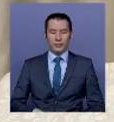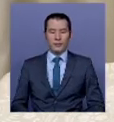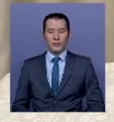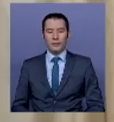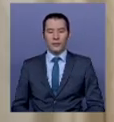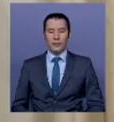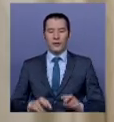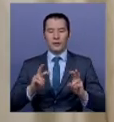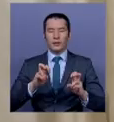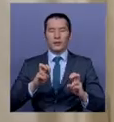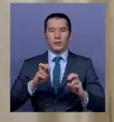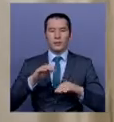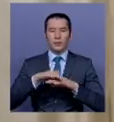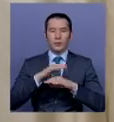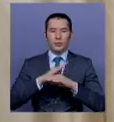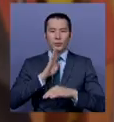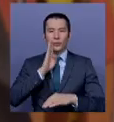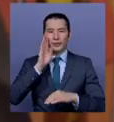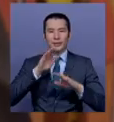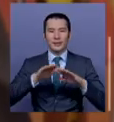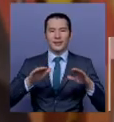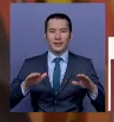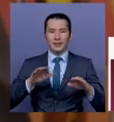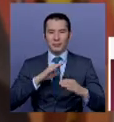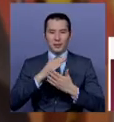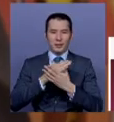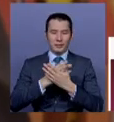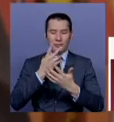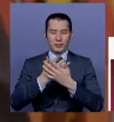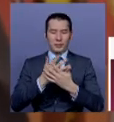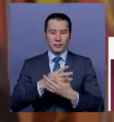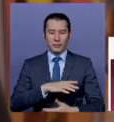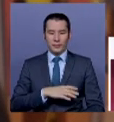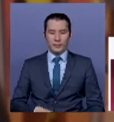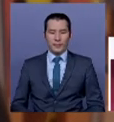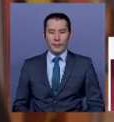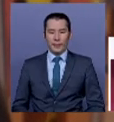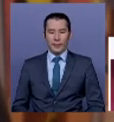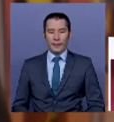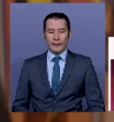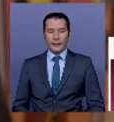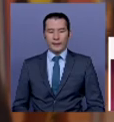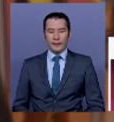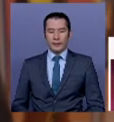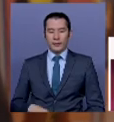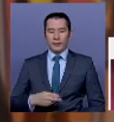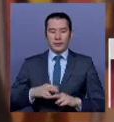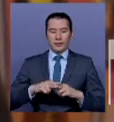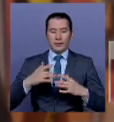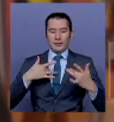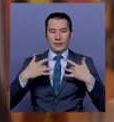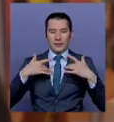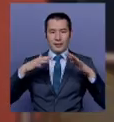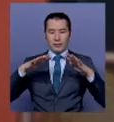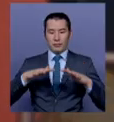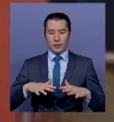және балаларға базарлық айдарлары бар. Театрдың ішіндегі шығармашылық жұмыс бойынша әртістерді бізде карантин екен